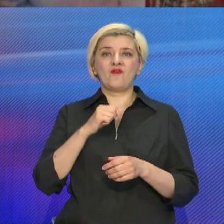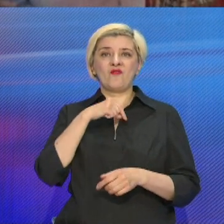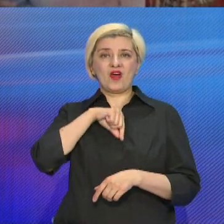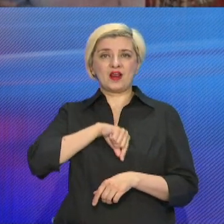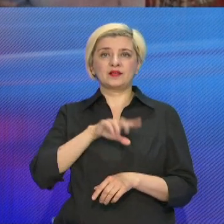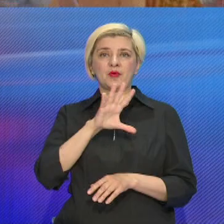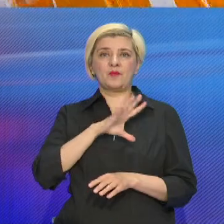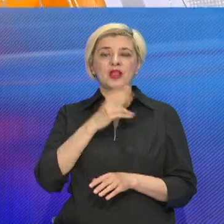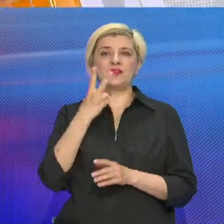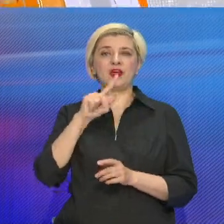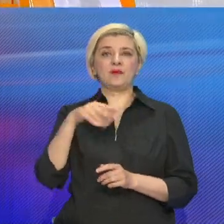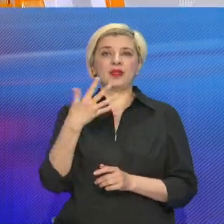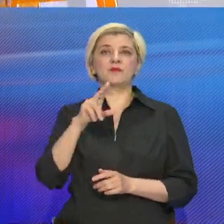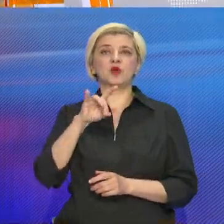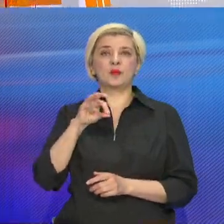промилле алкоголю.